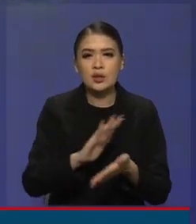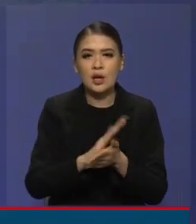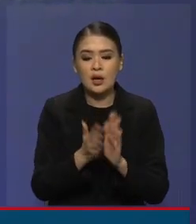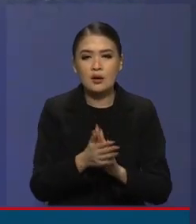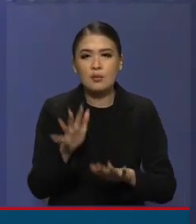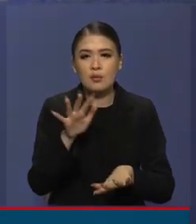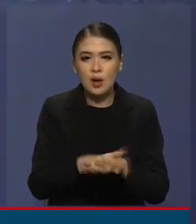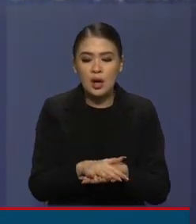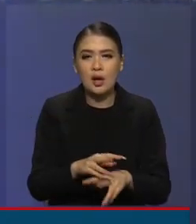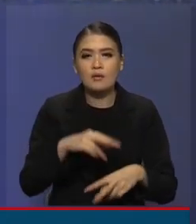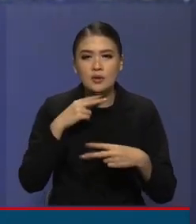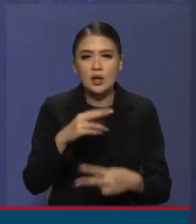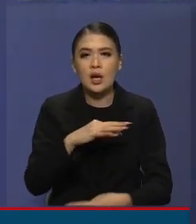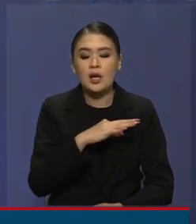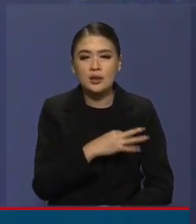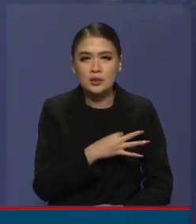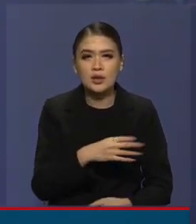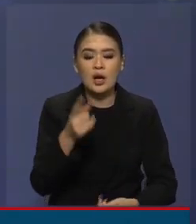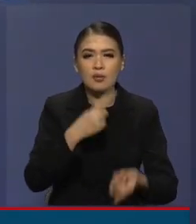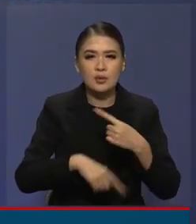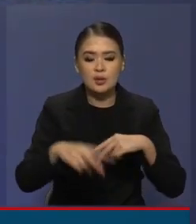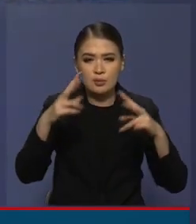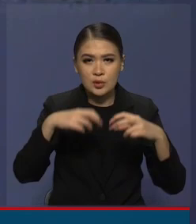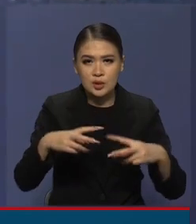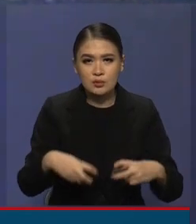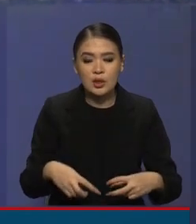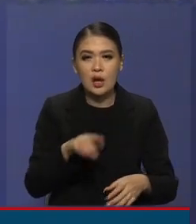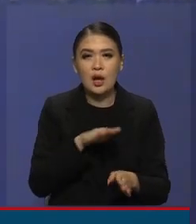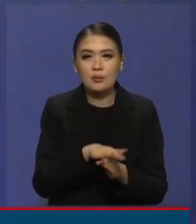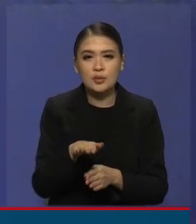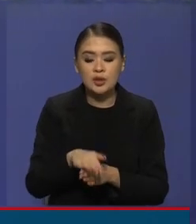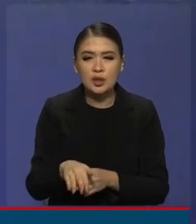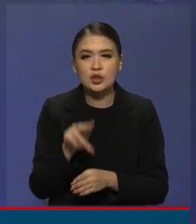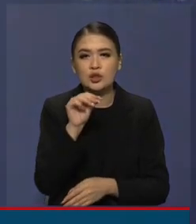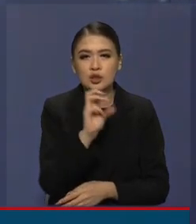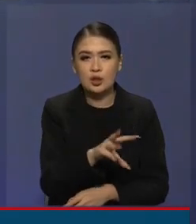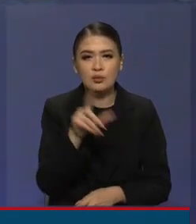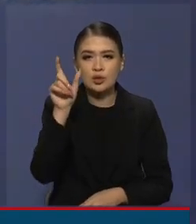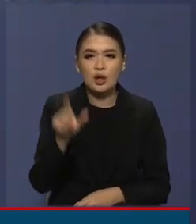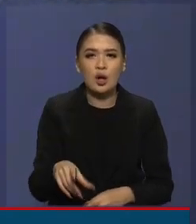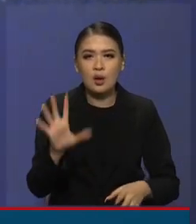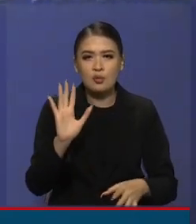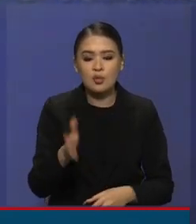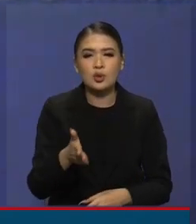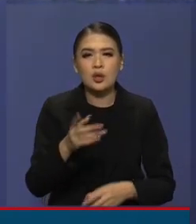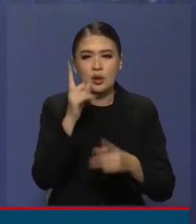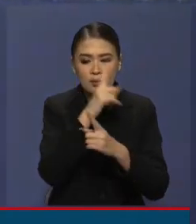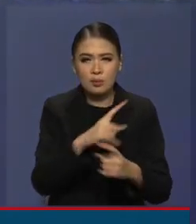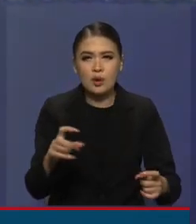банком, обратиться в агентство, пересмотреть свои обязательства, нежели человек будет объявлен банкротом с